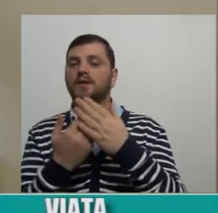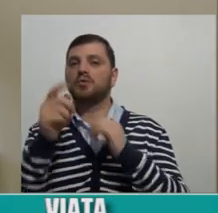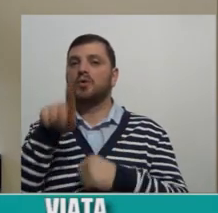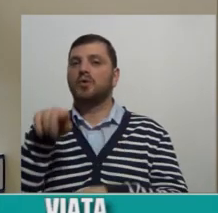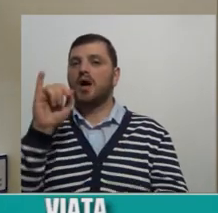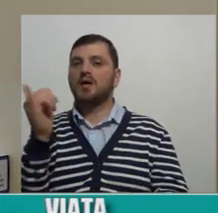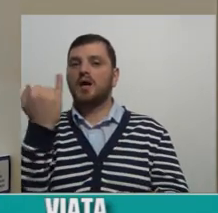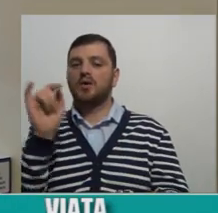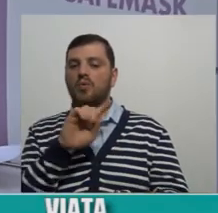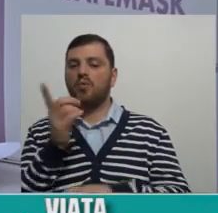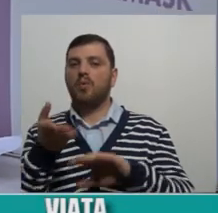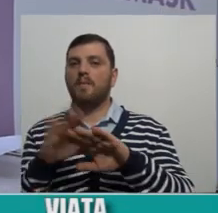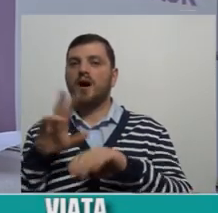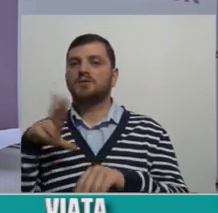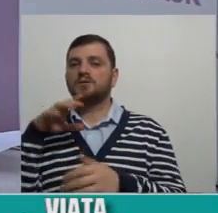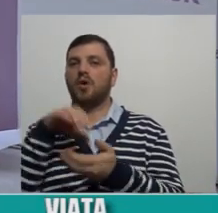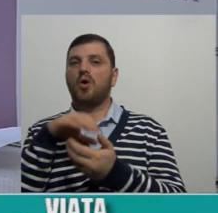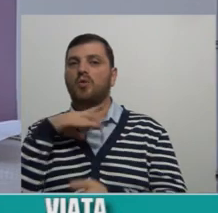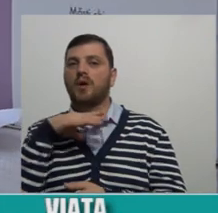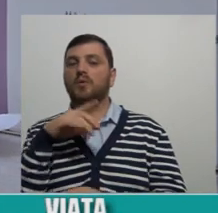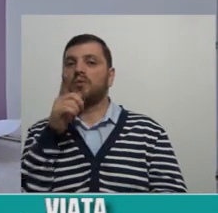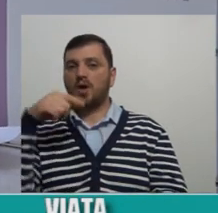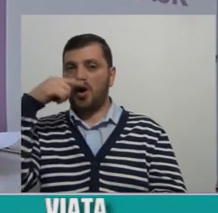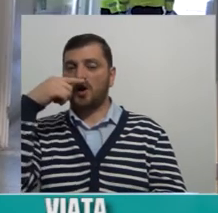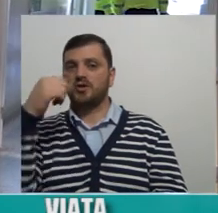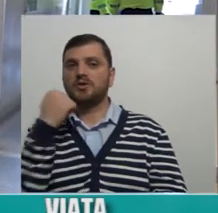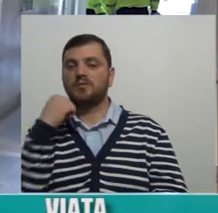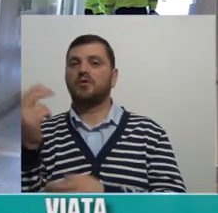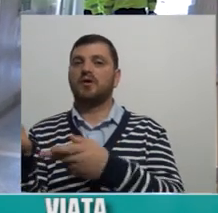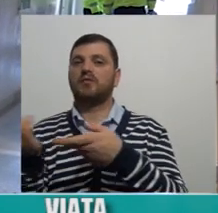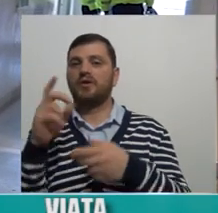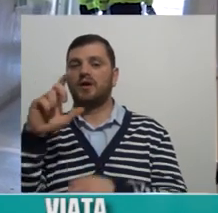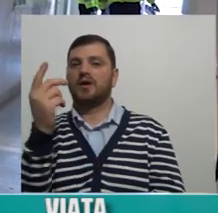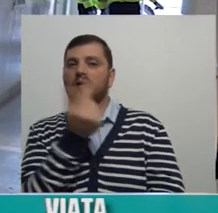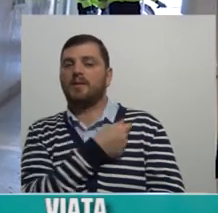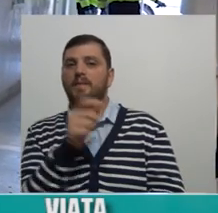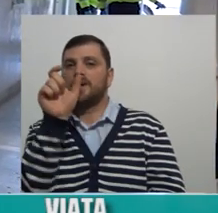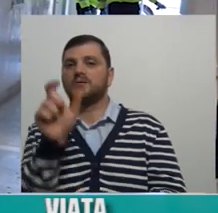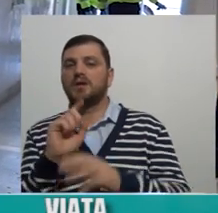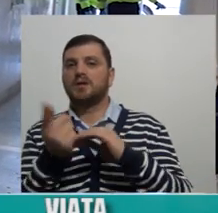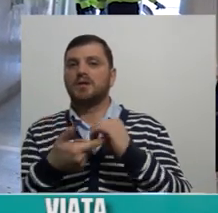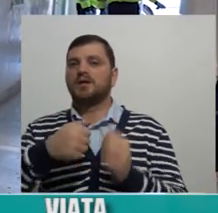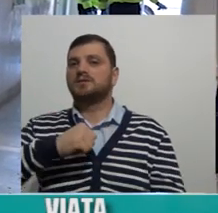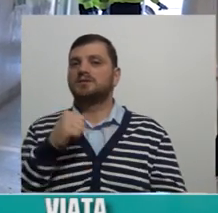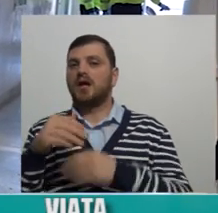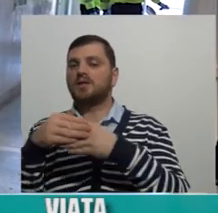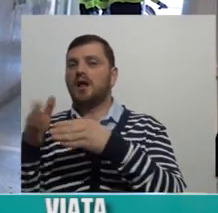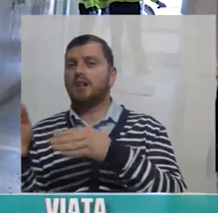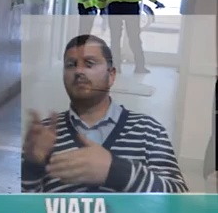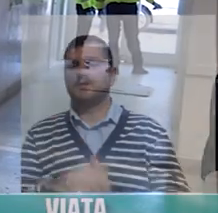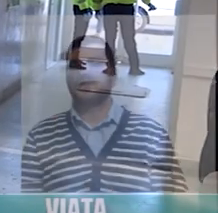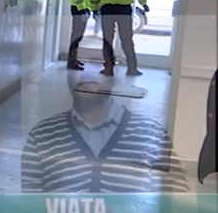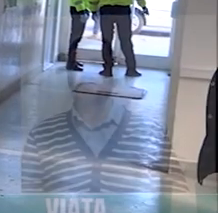cel puțin pentru luna ianuarie, nu mai sunt locuri disponibile. La Câmpul Lung vor veni să se vaccineze și cetățeni din